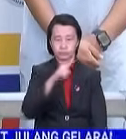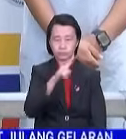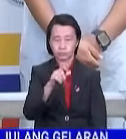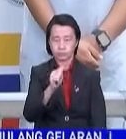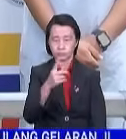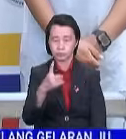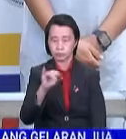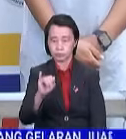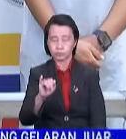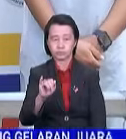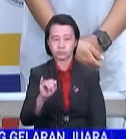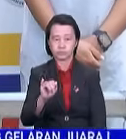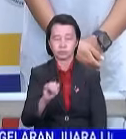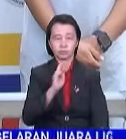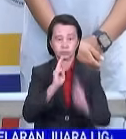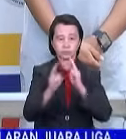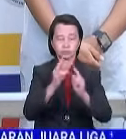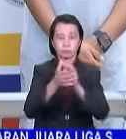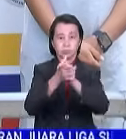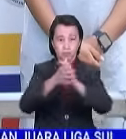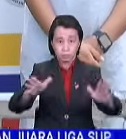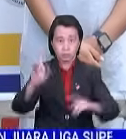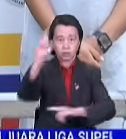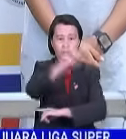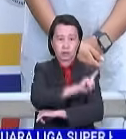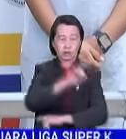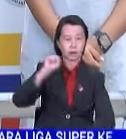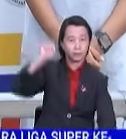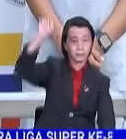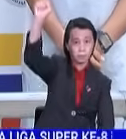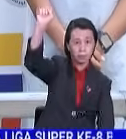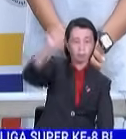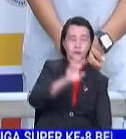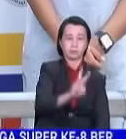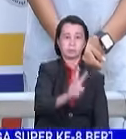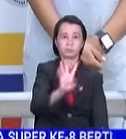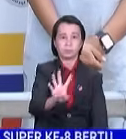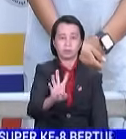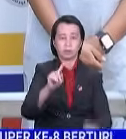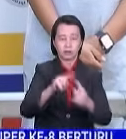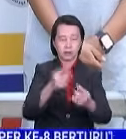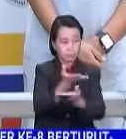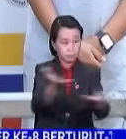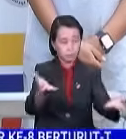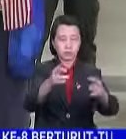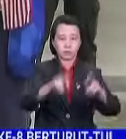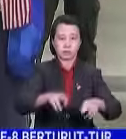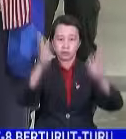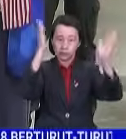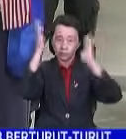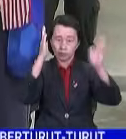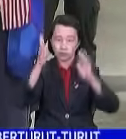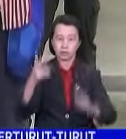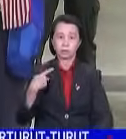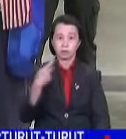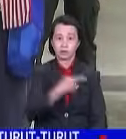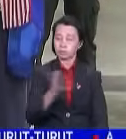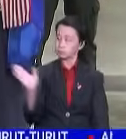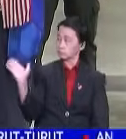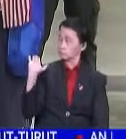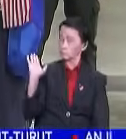Kyle ingin mengucapkan selamat hari kebangsaan yang ke-64 kepada rakyat mission kami